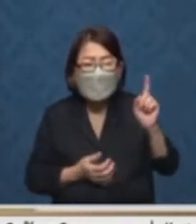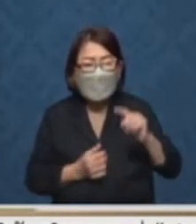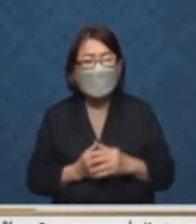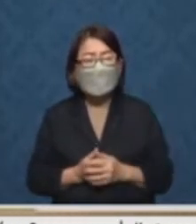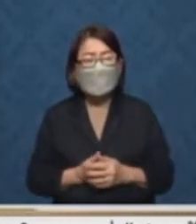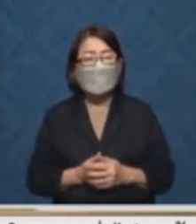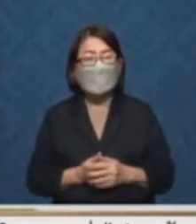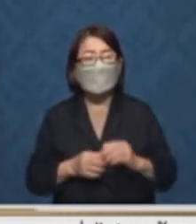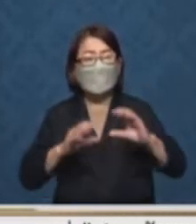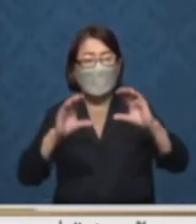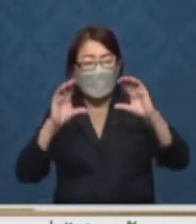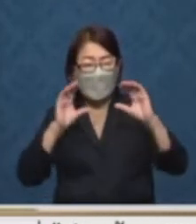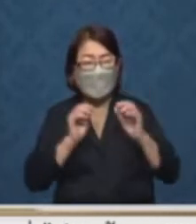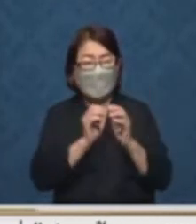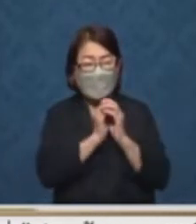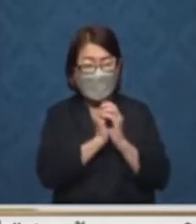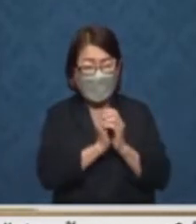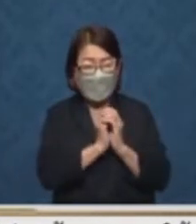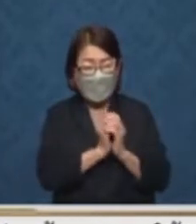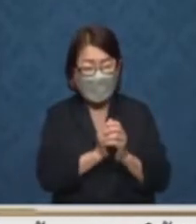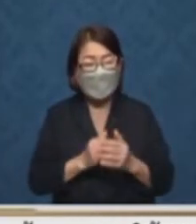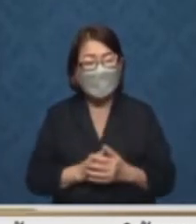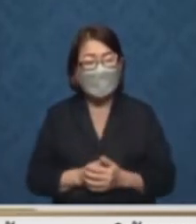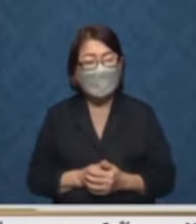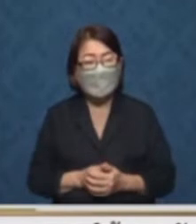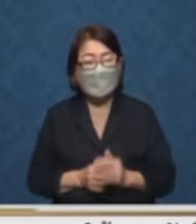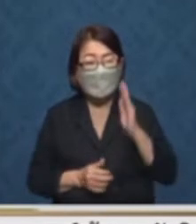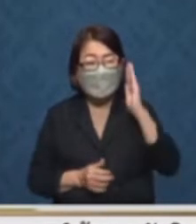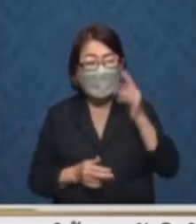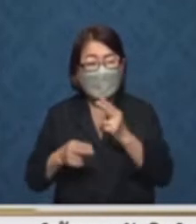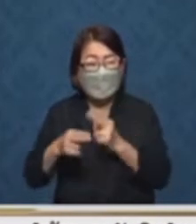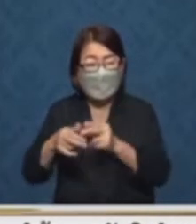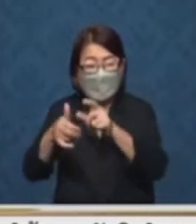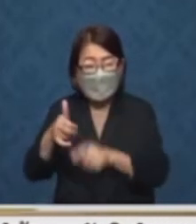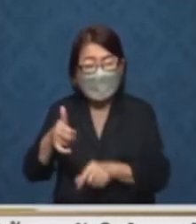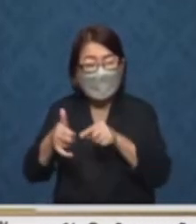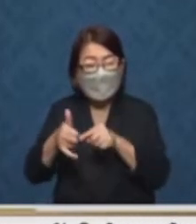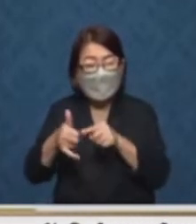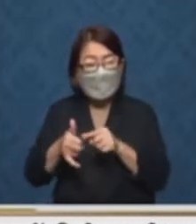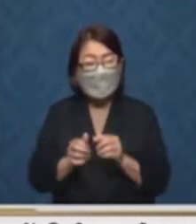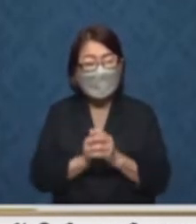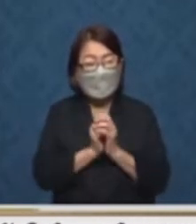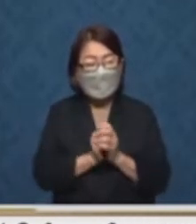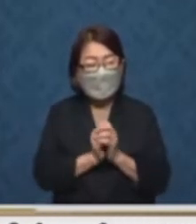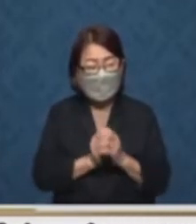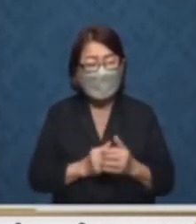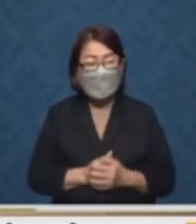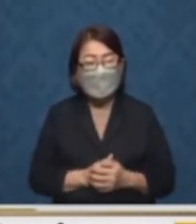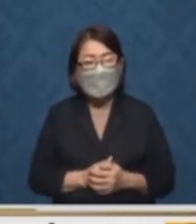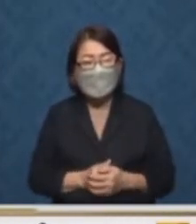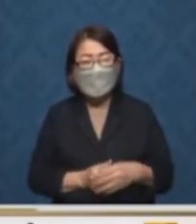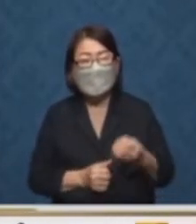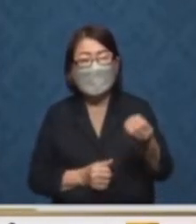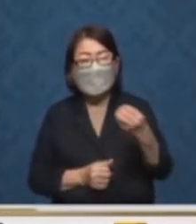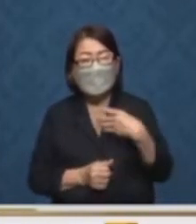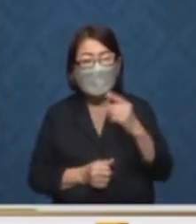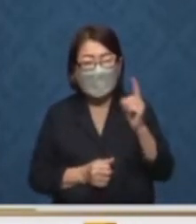รัฐบาลจีนนะครับนายสูจ้านปินเนี่ย บอกว่ายังไงครับท่านประธาน